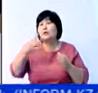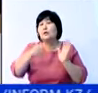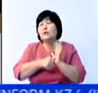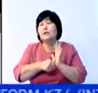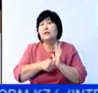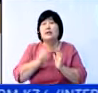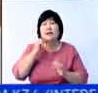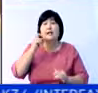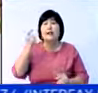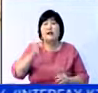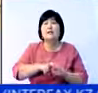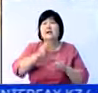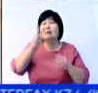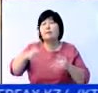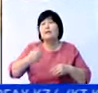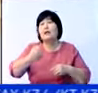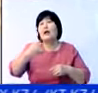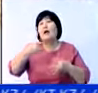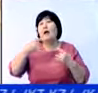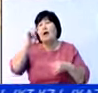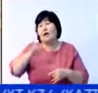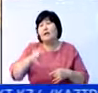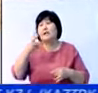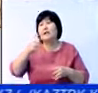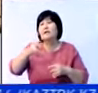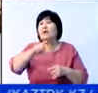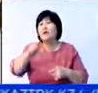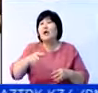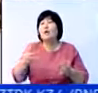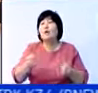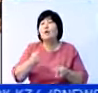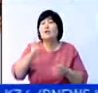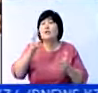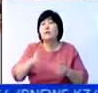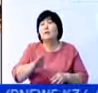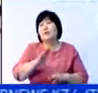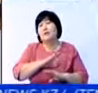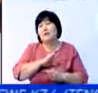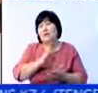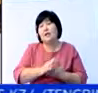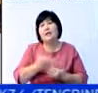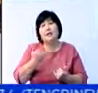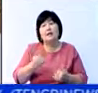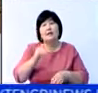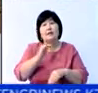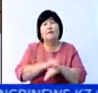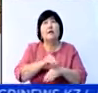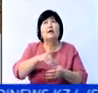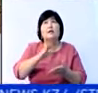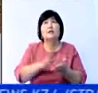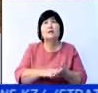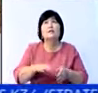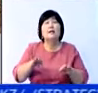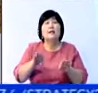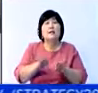хозяин квартиры выпрыгнул из окна третьего этажа однако от полученных травм он скончался на месте данный факт зарегистрирован в едином